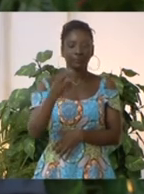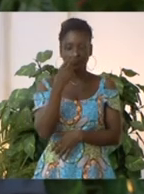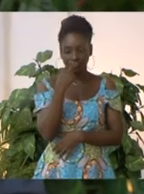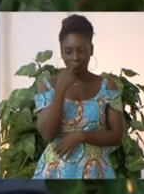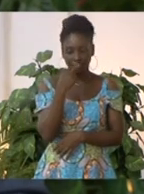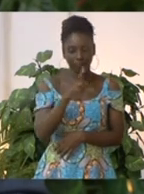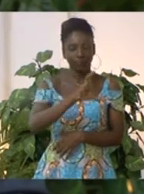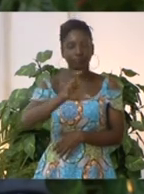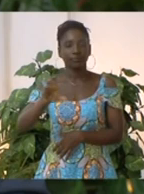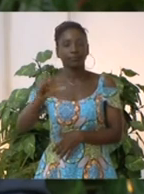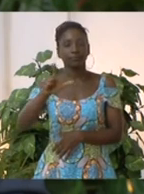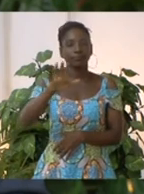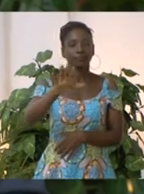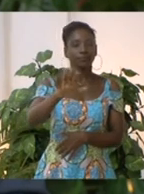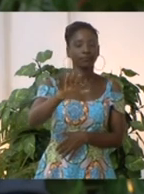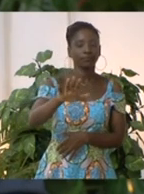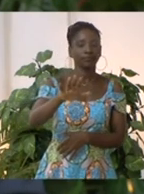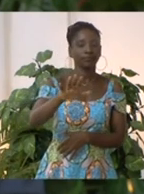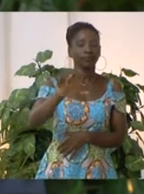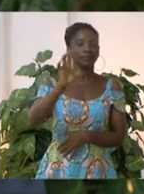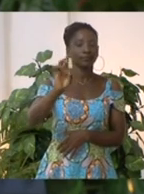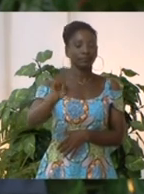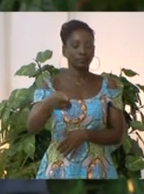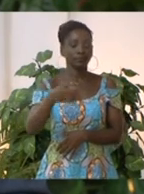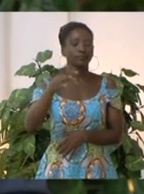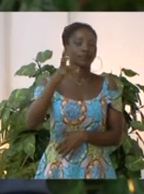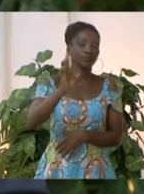324, soit 7,72%.